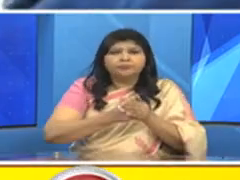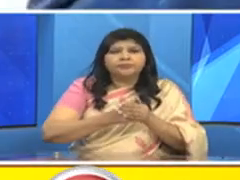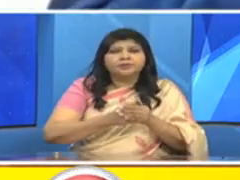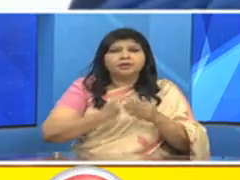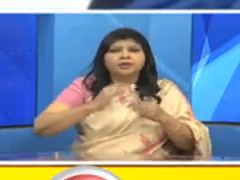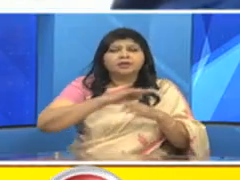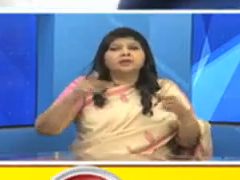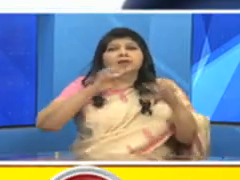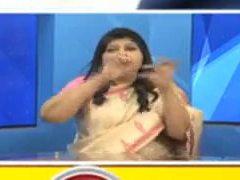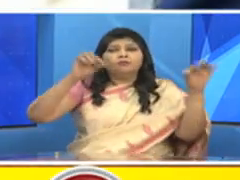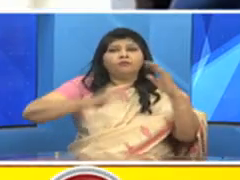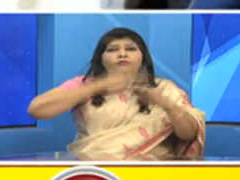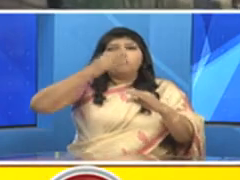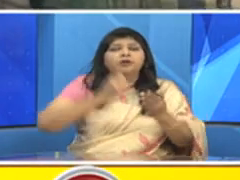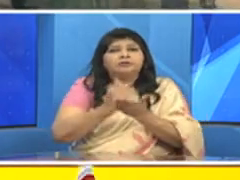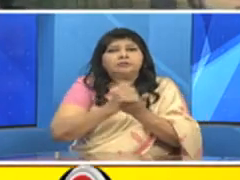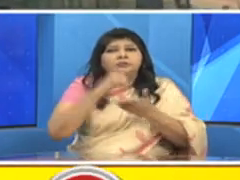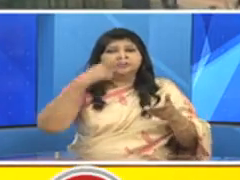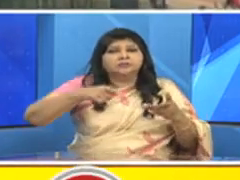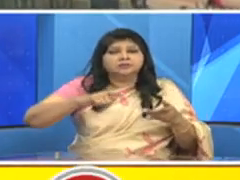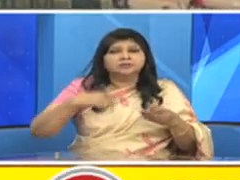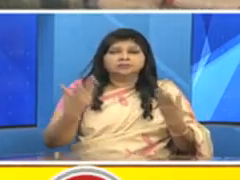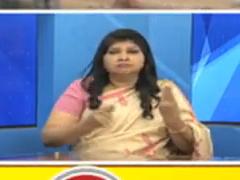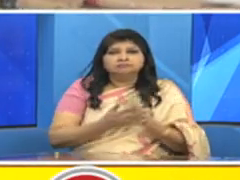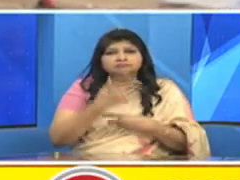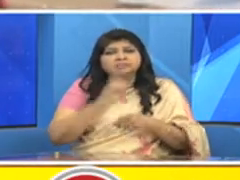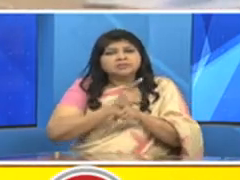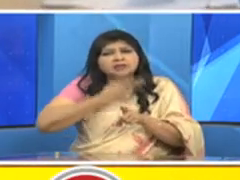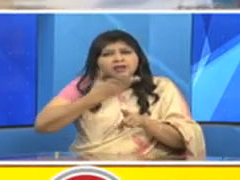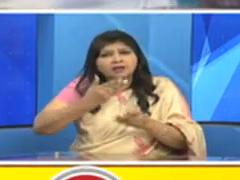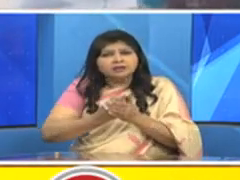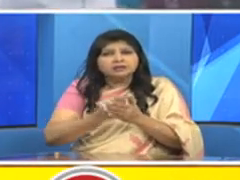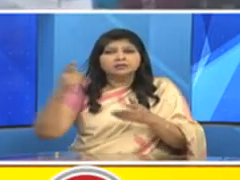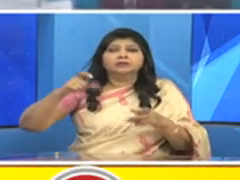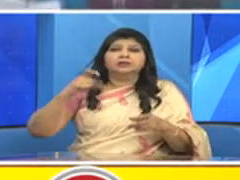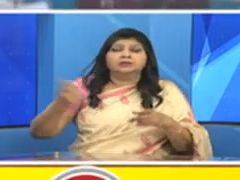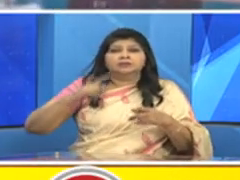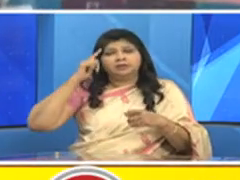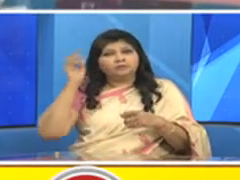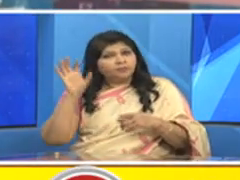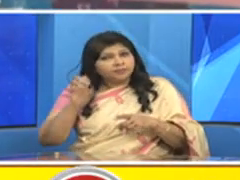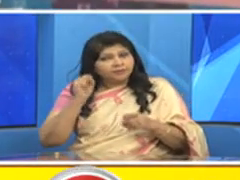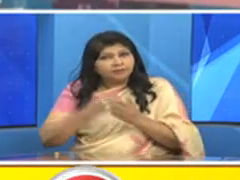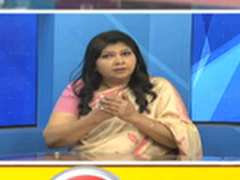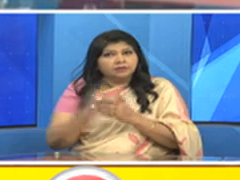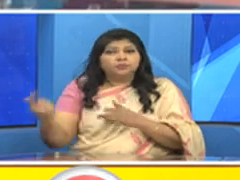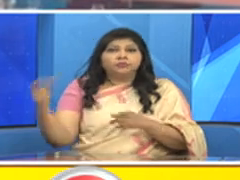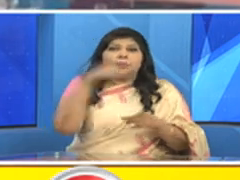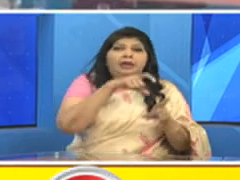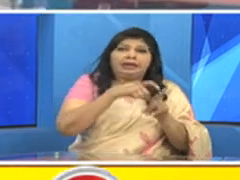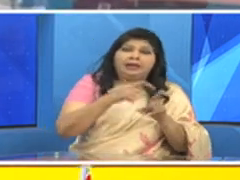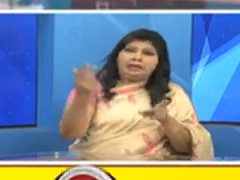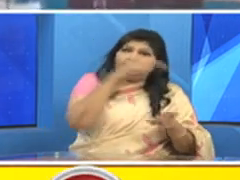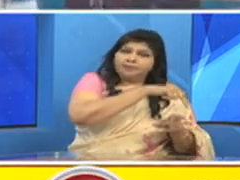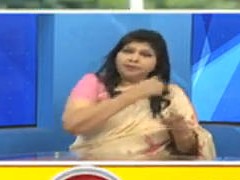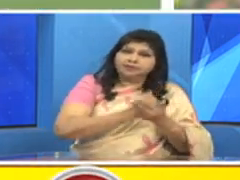वॉल्ट की प्रैक्टिस करते थे। यह जानने के बाद खेल विभाग ने उनके कोच को दिल्ली के जवाहरलाल नेहरू स्टेडियम में एकेडमी चलाने की मदद